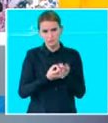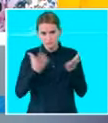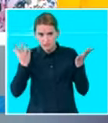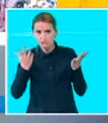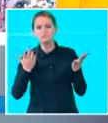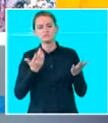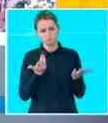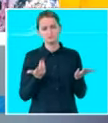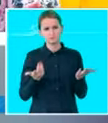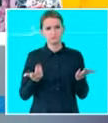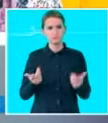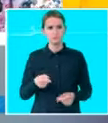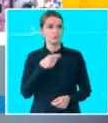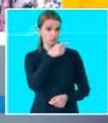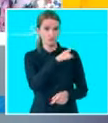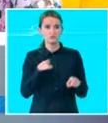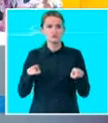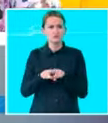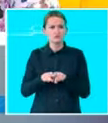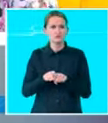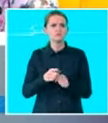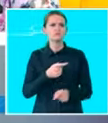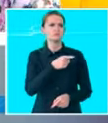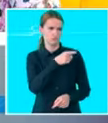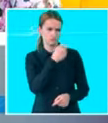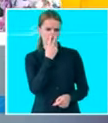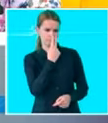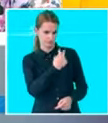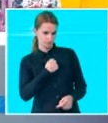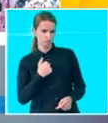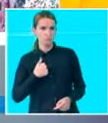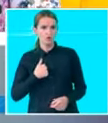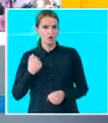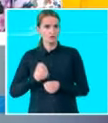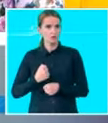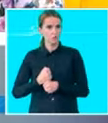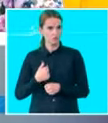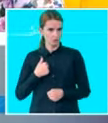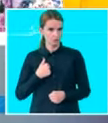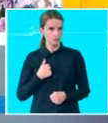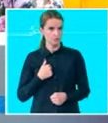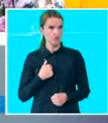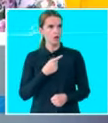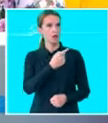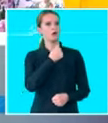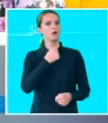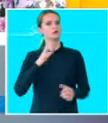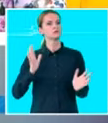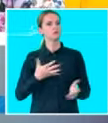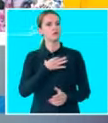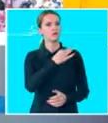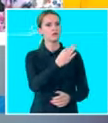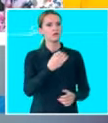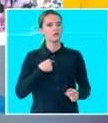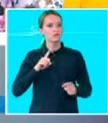познава моята работа, нещо, което аз нямах представа наистина. И когато се чухме, той цитира мои текстове, цитира неща, които